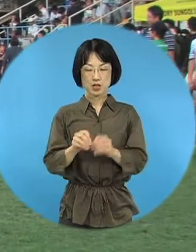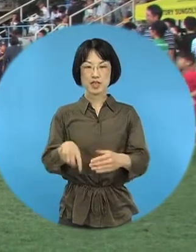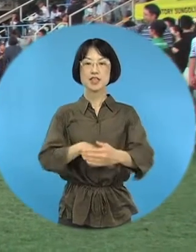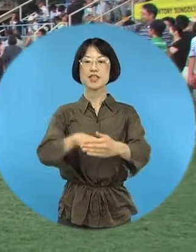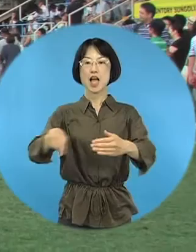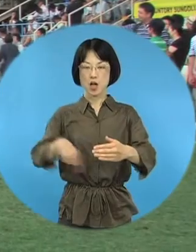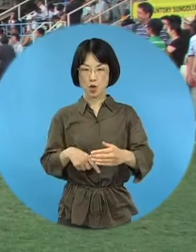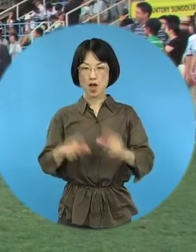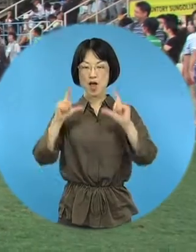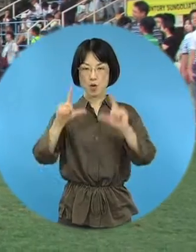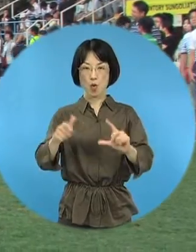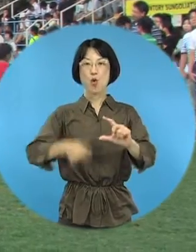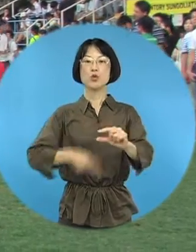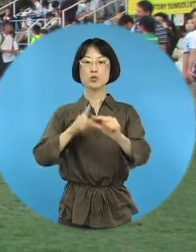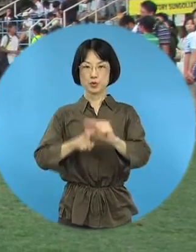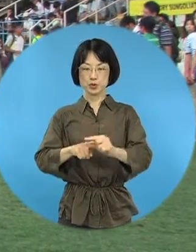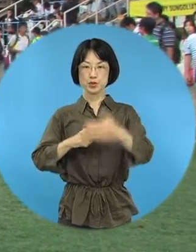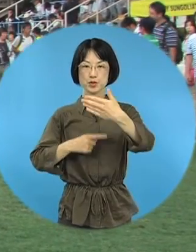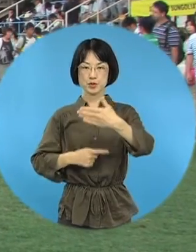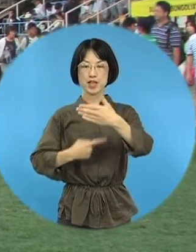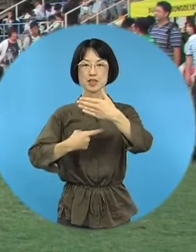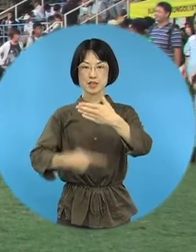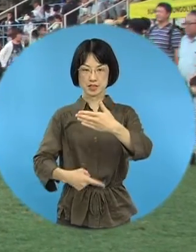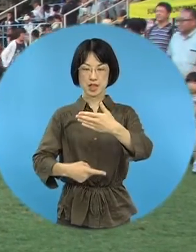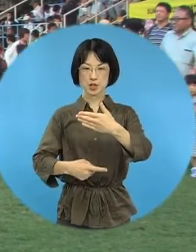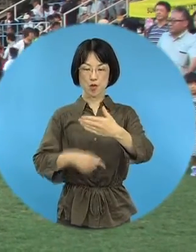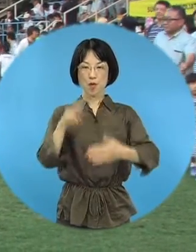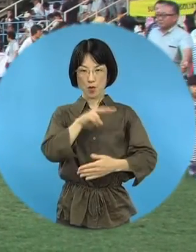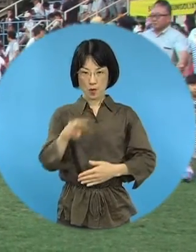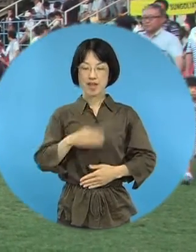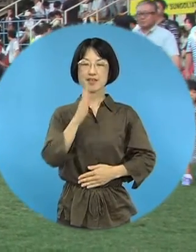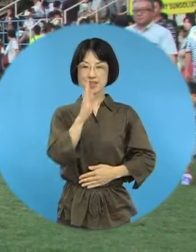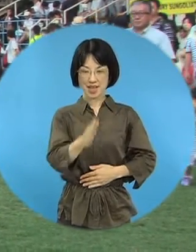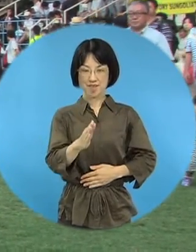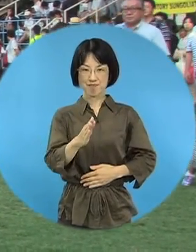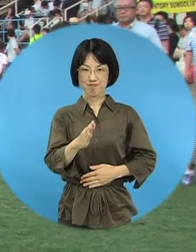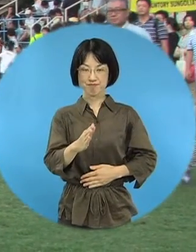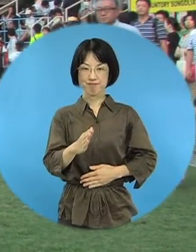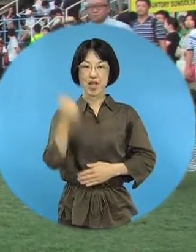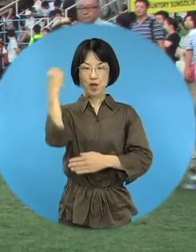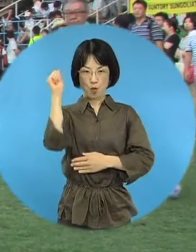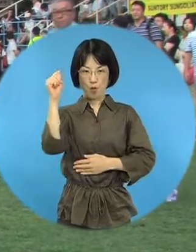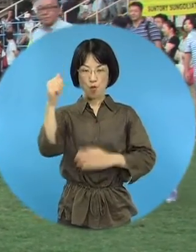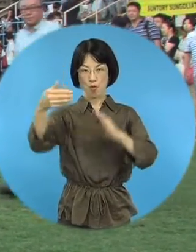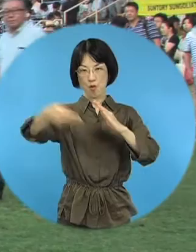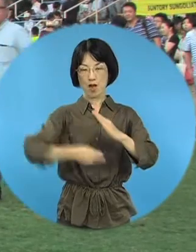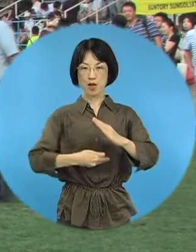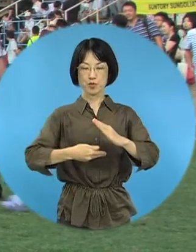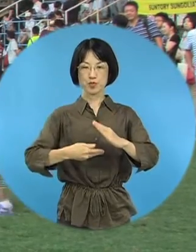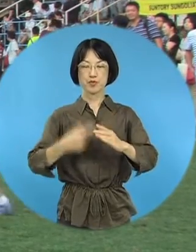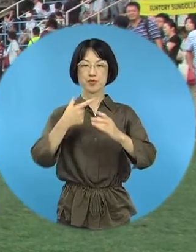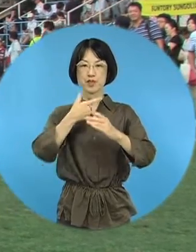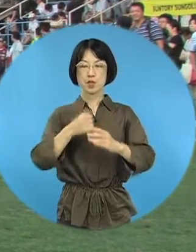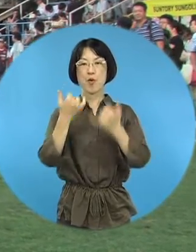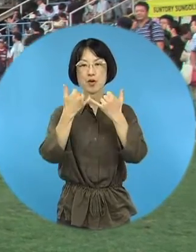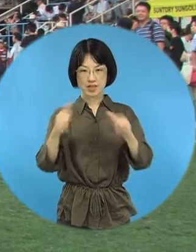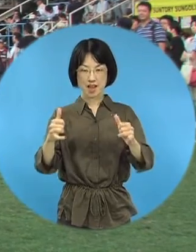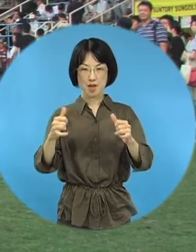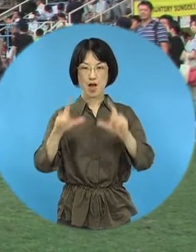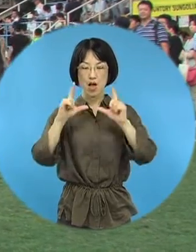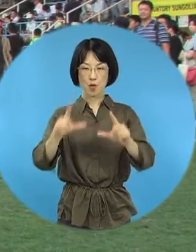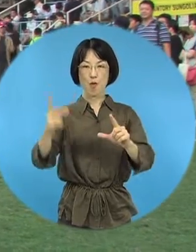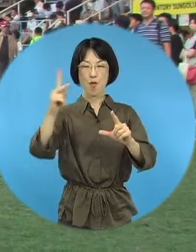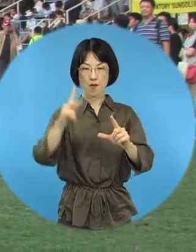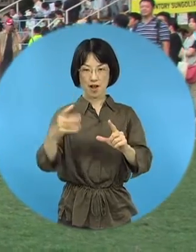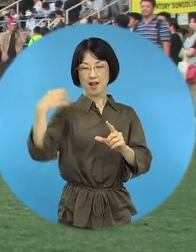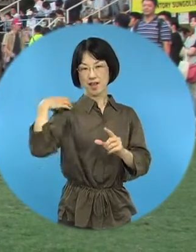詳しくは広報府中9月1日号をご覧ください。広報府中の配布をご希望の方は広報課・広